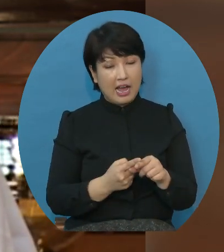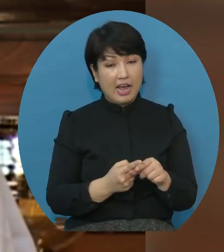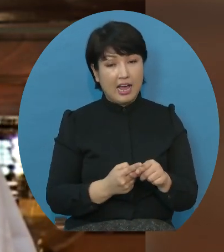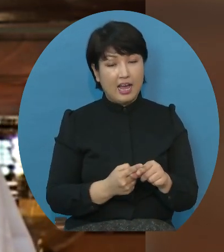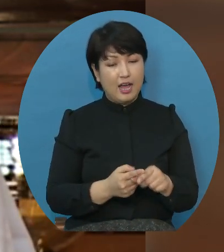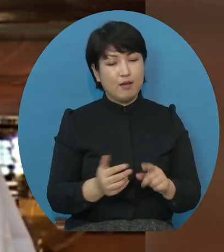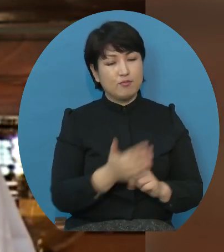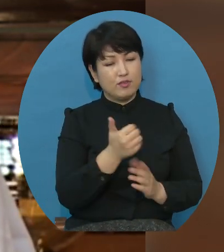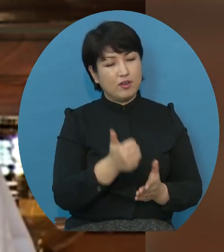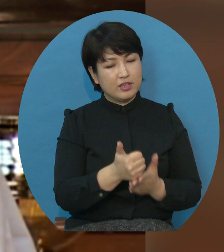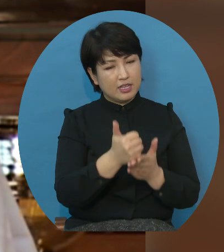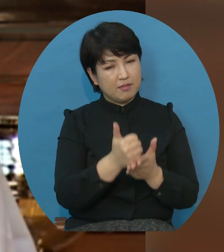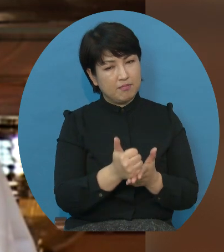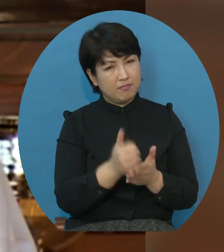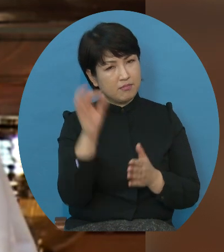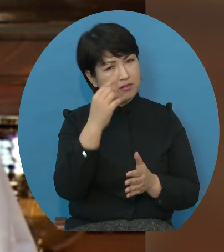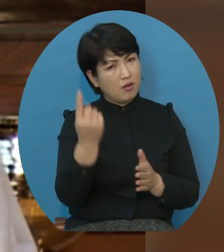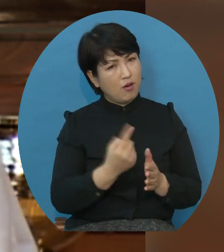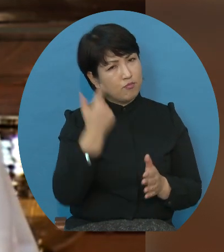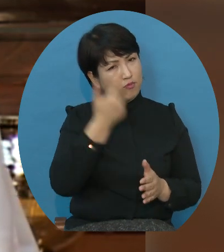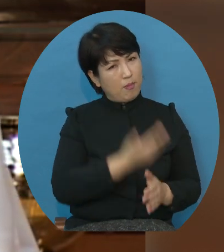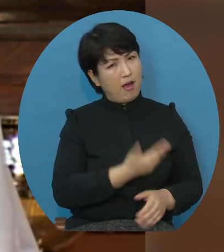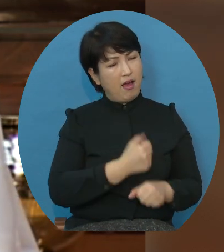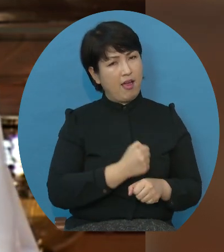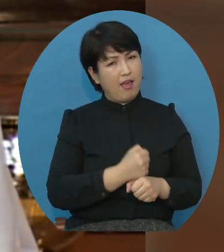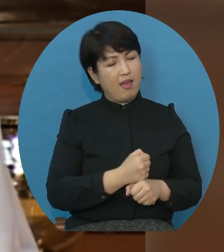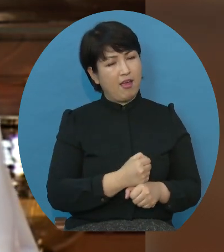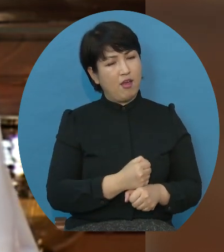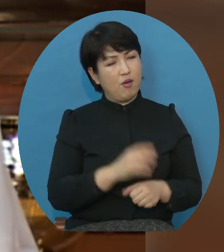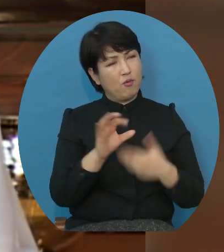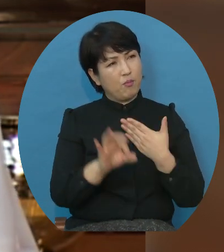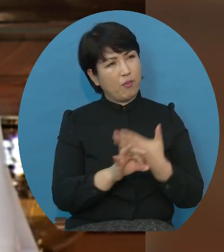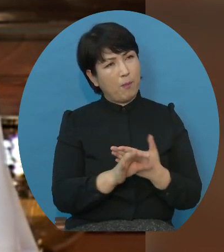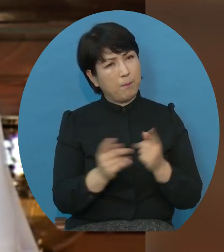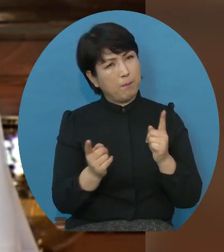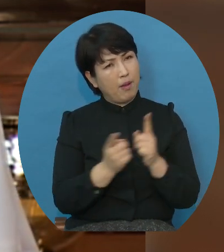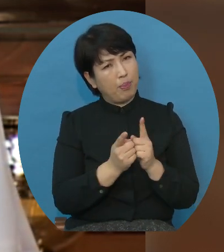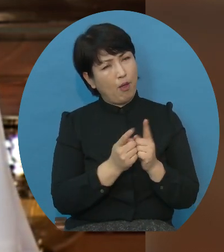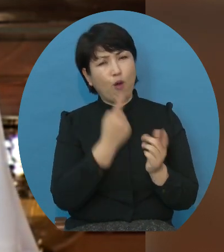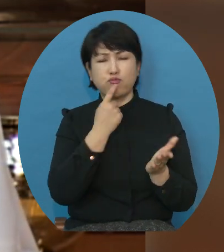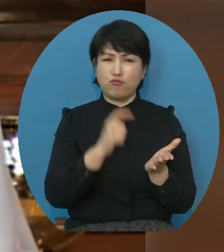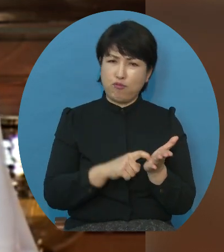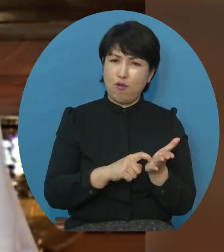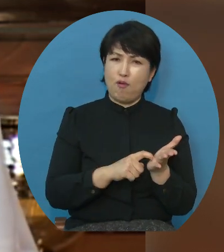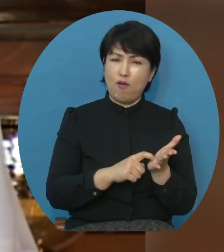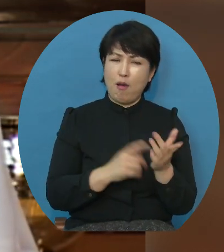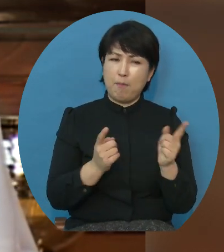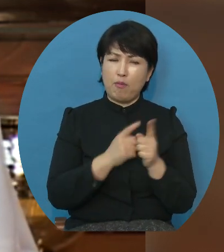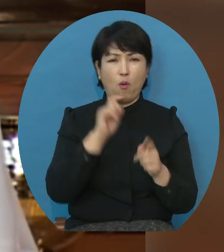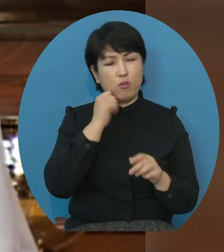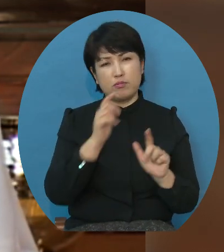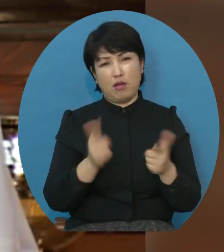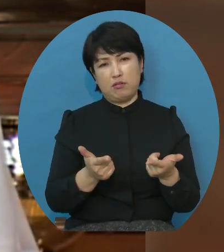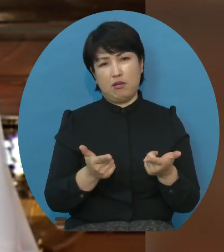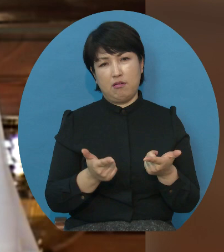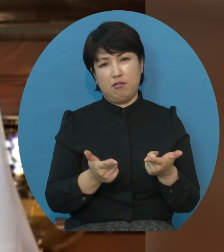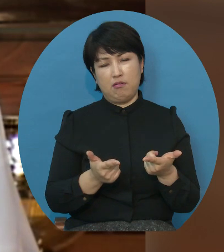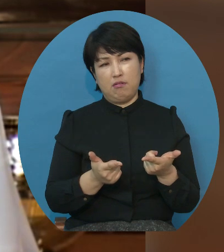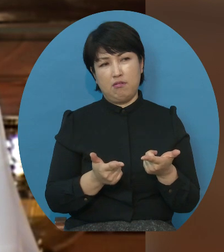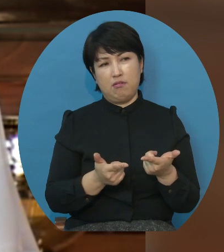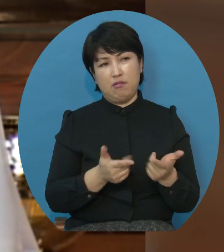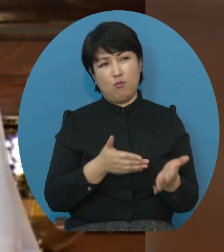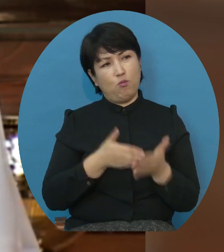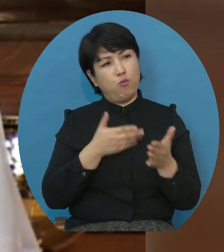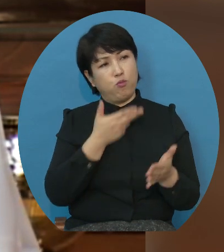님께 가서 물어 보라 어떻게 보면 좀 문턱이 낮다 그럴까 만남 씌워 따 이렇게 볼 수